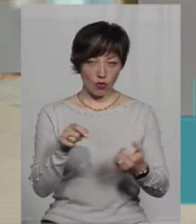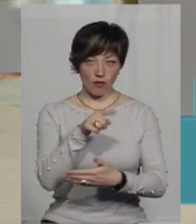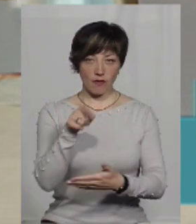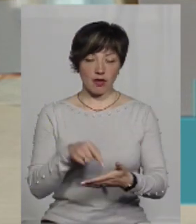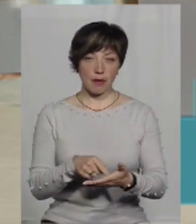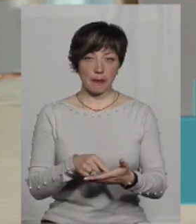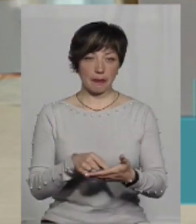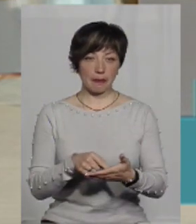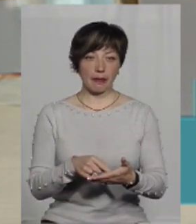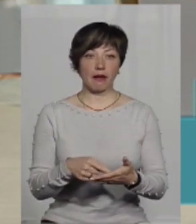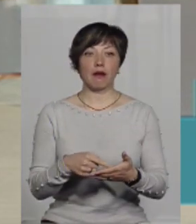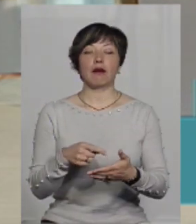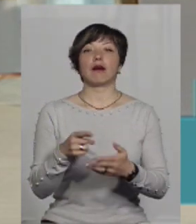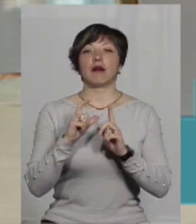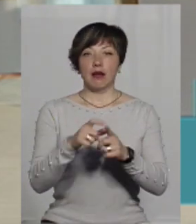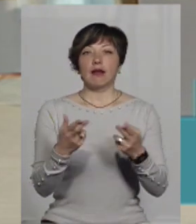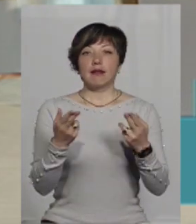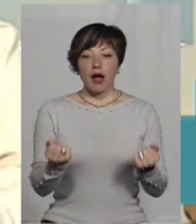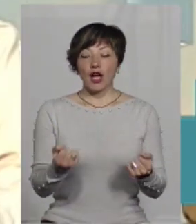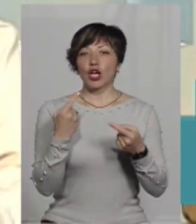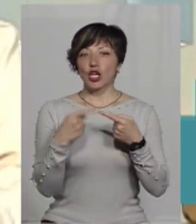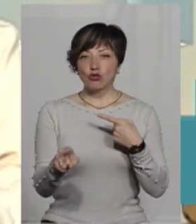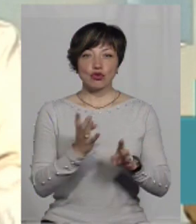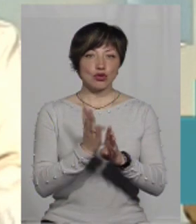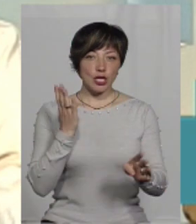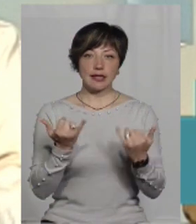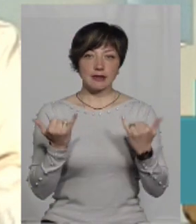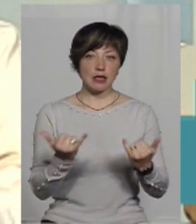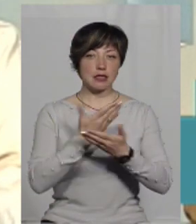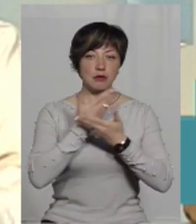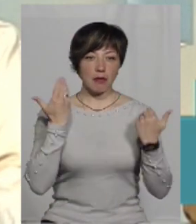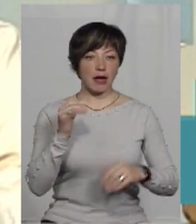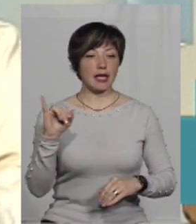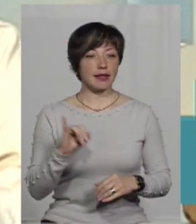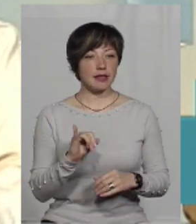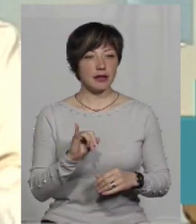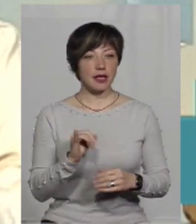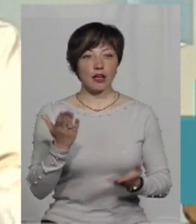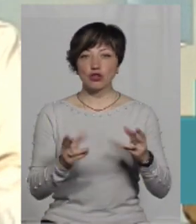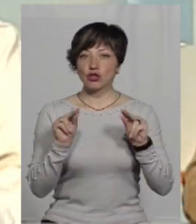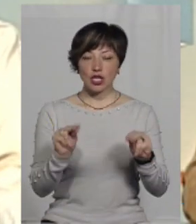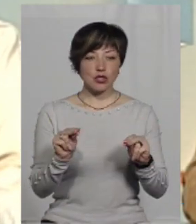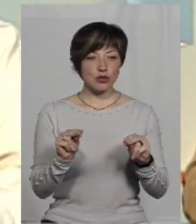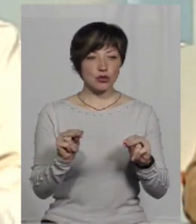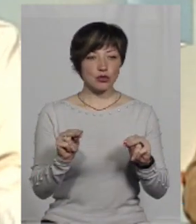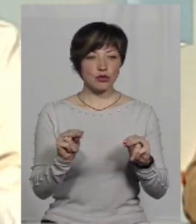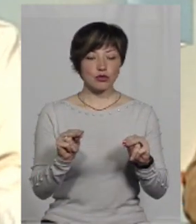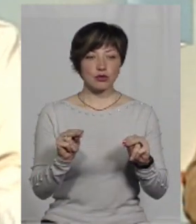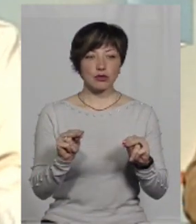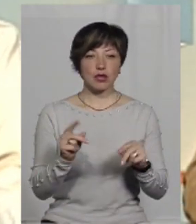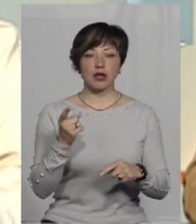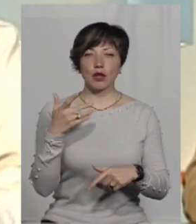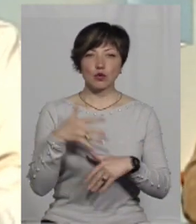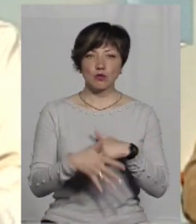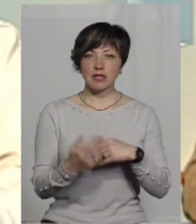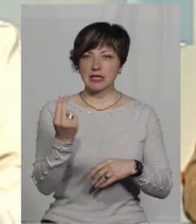про яку Яків Цуглевич сказав? Так, так, ніякої іншої черги наразі не існує. І, якщо чесно, я не дуже розумію ті